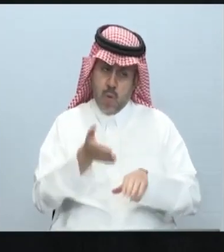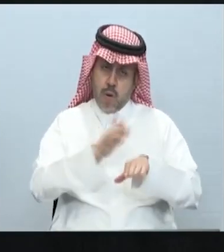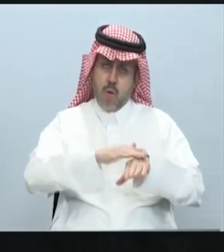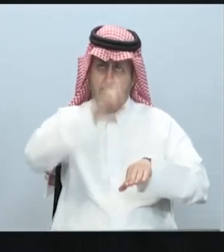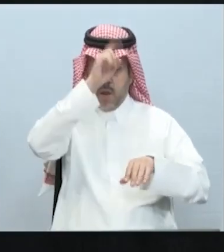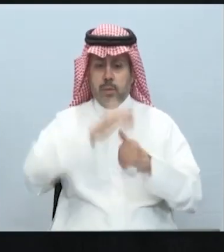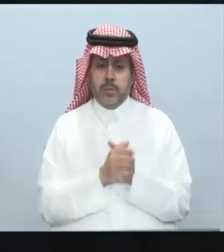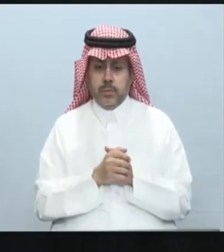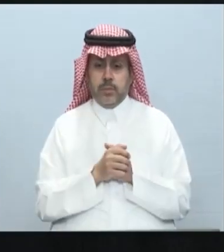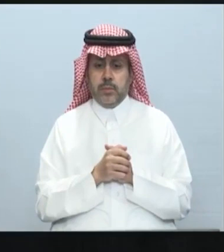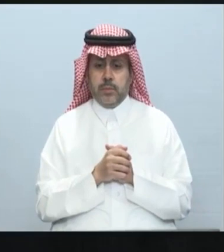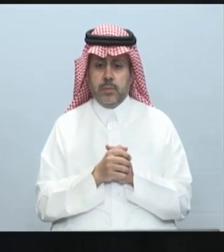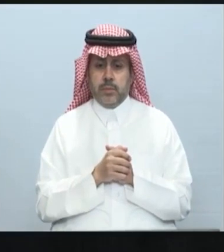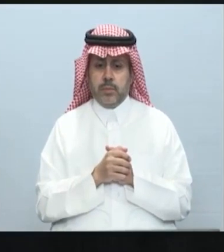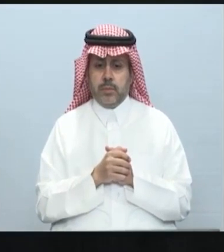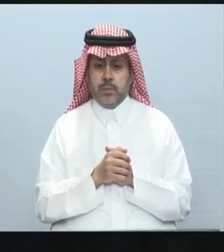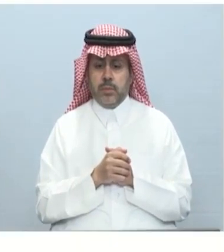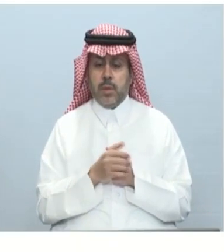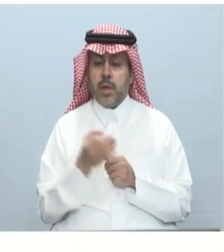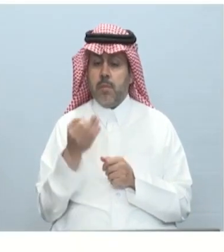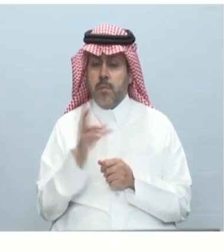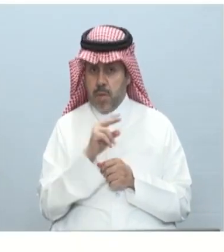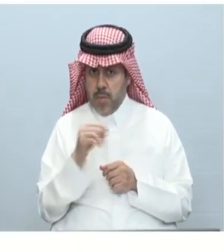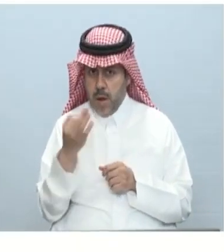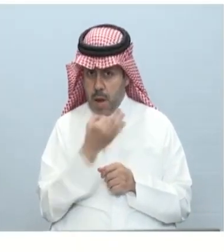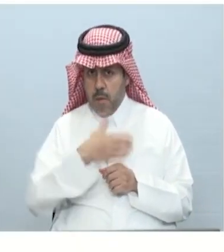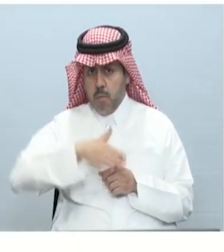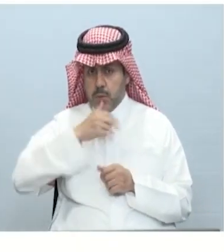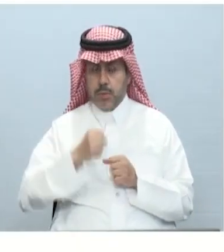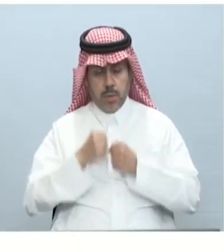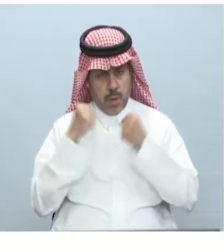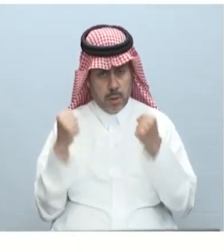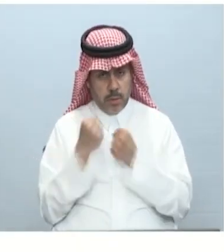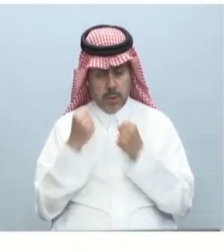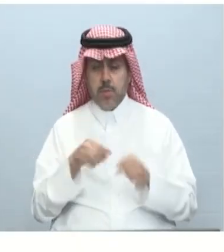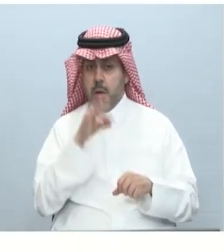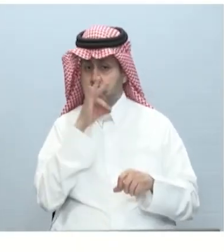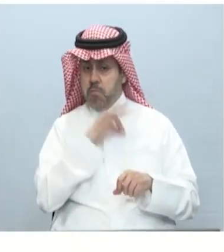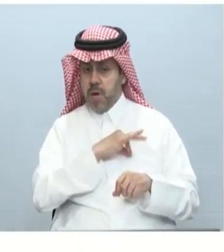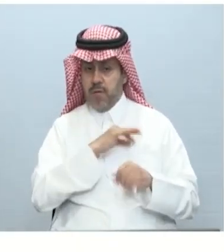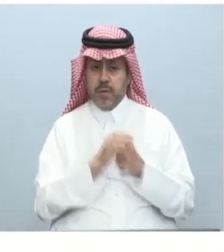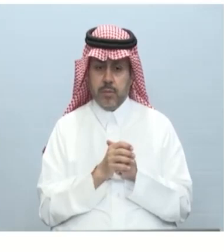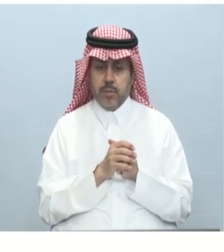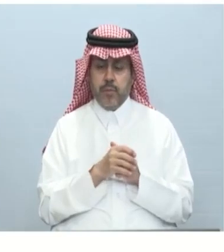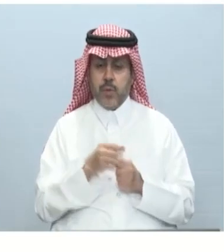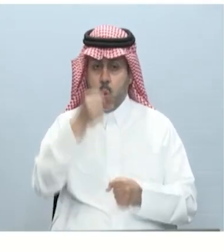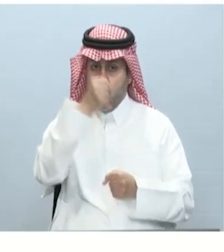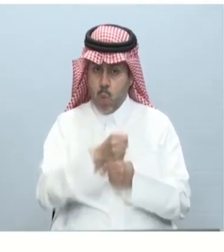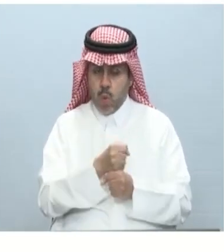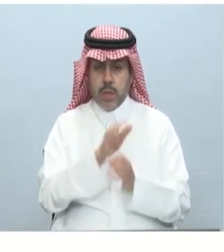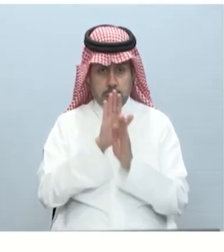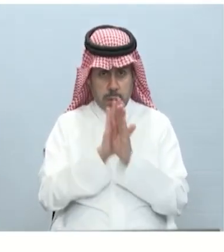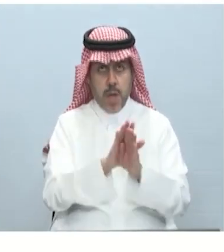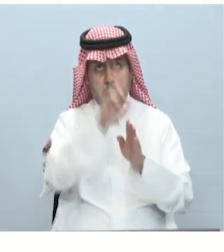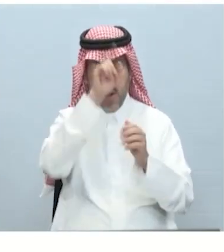جل جل وعلا كما قال رسول الله صلى الله عليه وسلم احرص على ما ينفعك واستعن بالله هذا